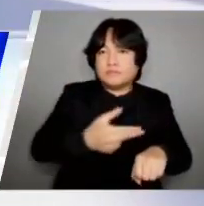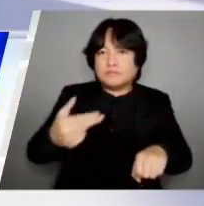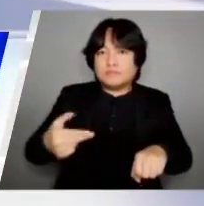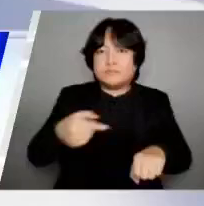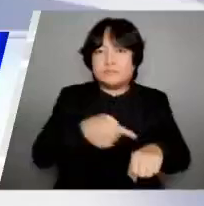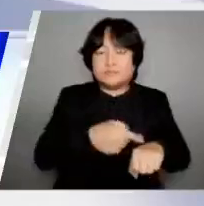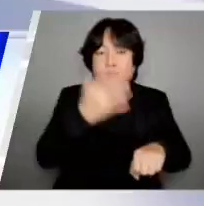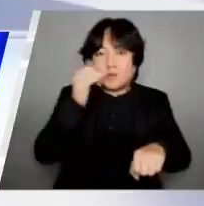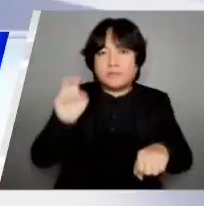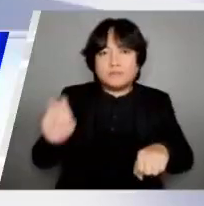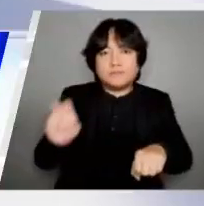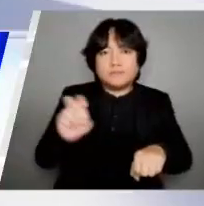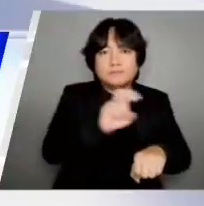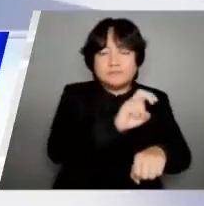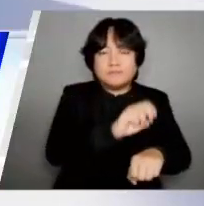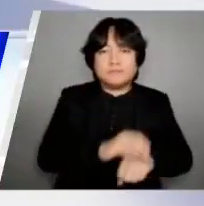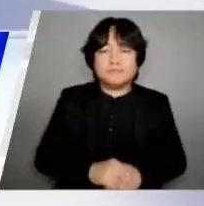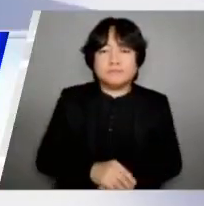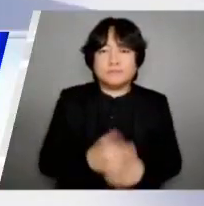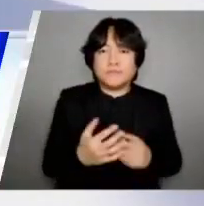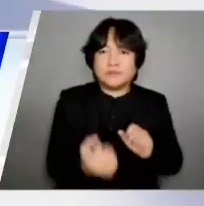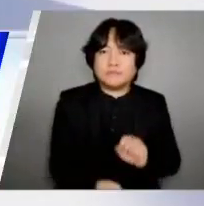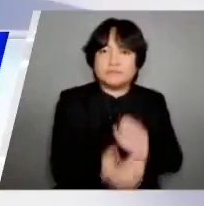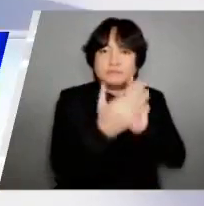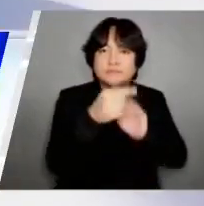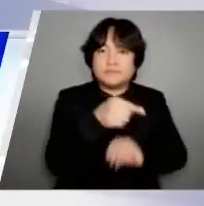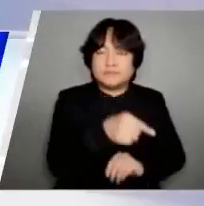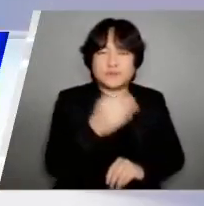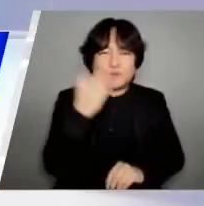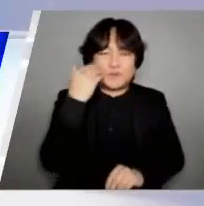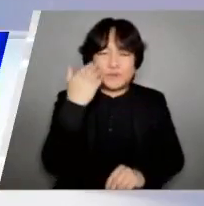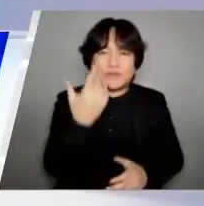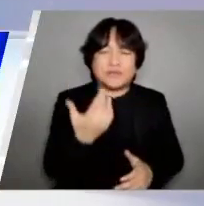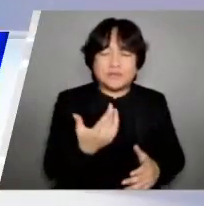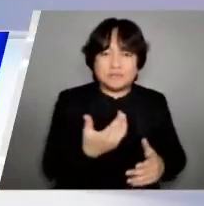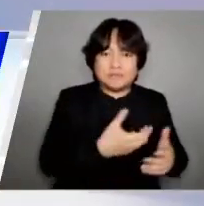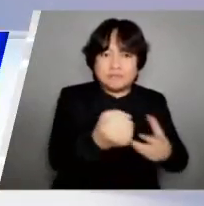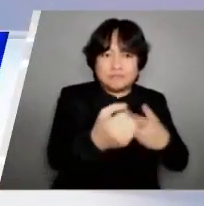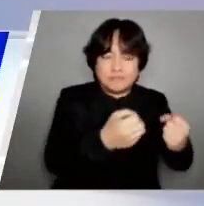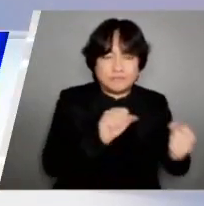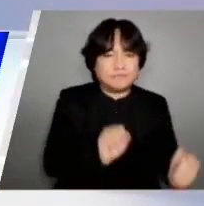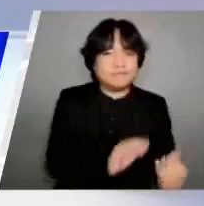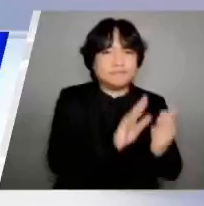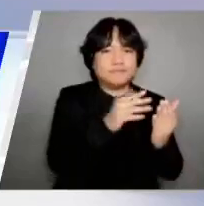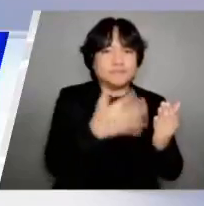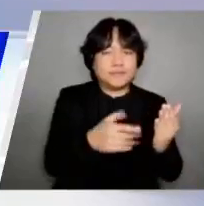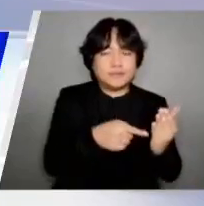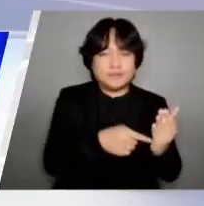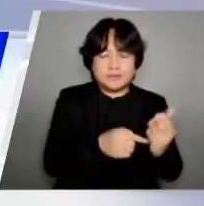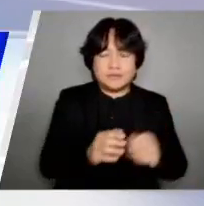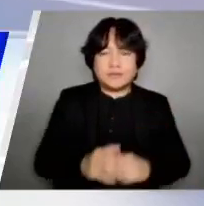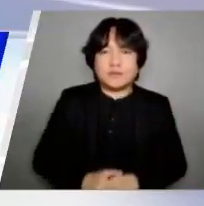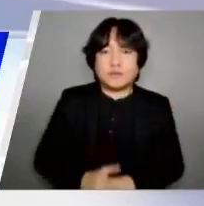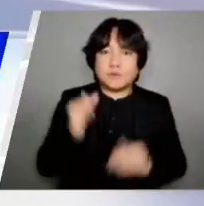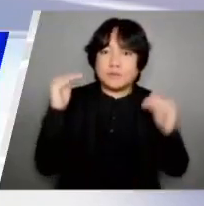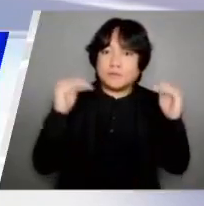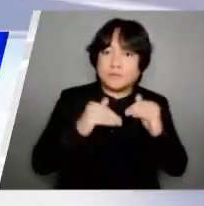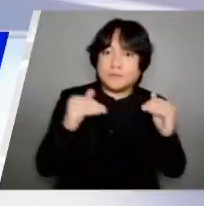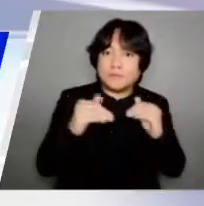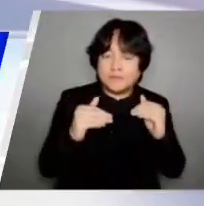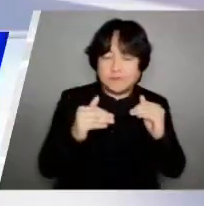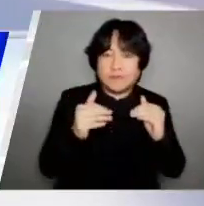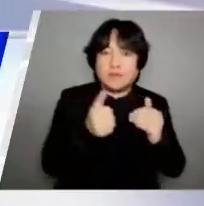ni Pope Francis ang mga refugee at ulila. Nakatakda rin siyang dumalo sa isang interfaith meeting sa pinakamalaking mosque